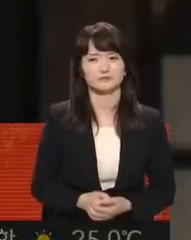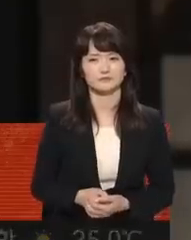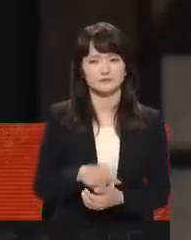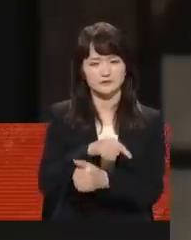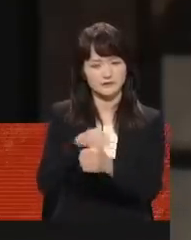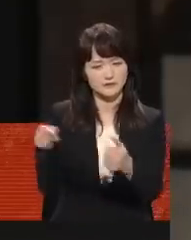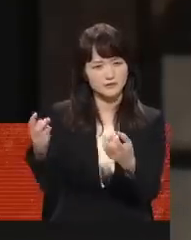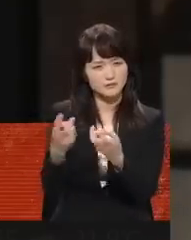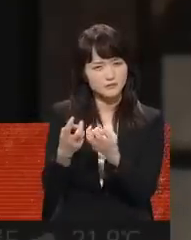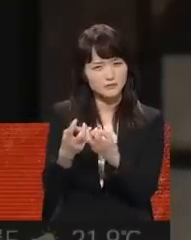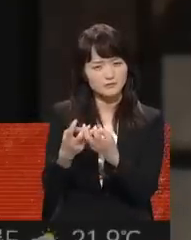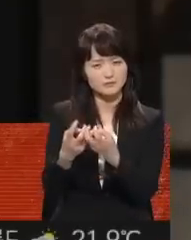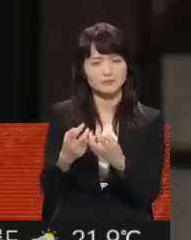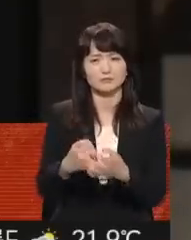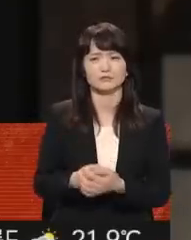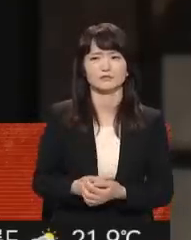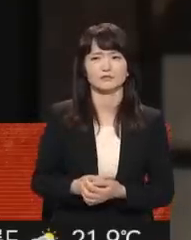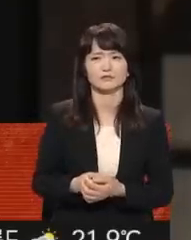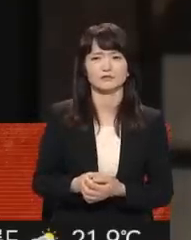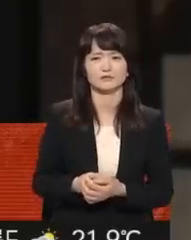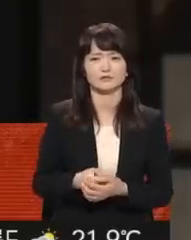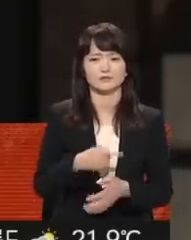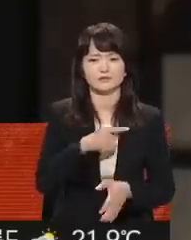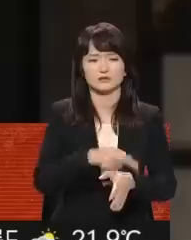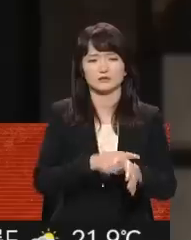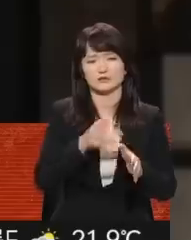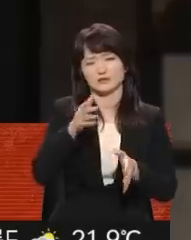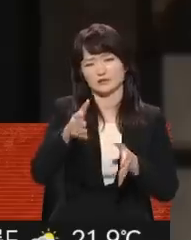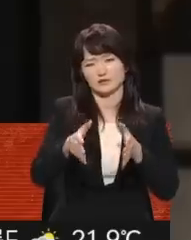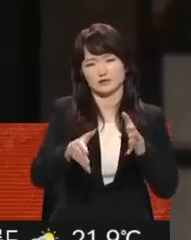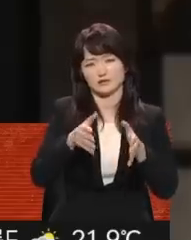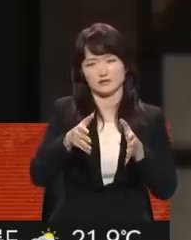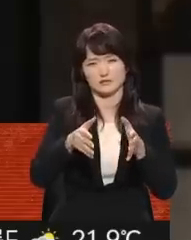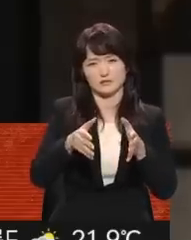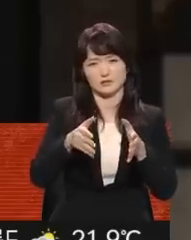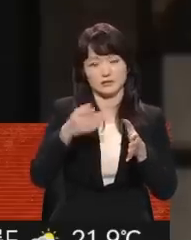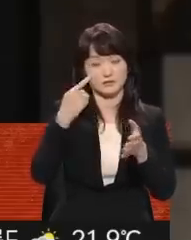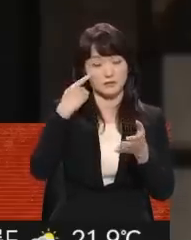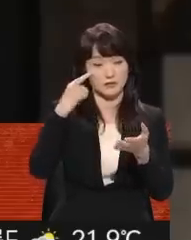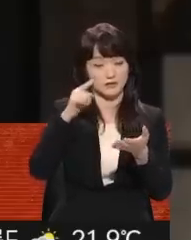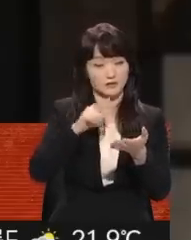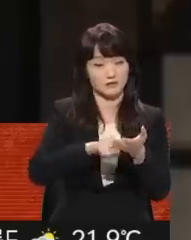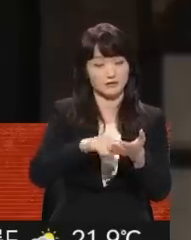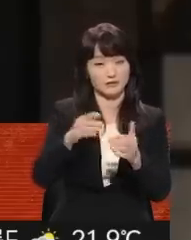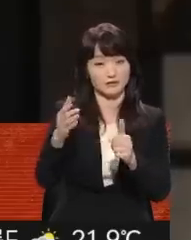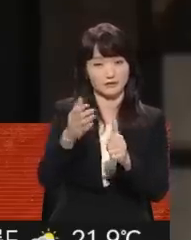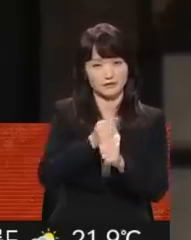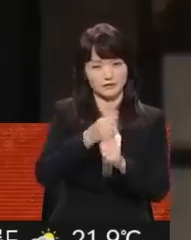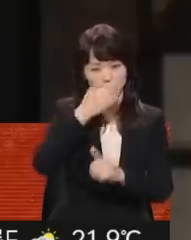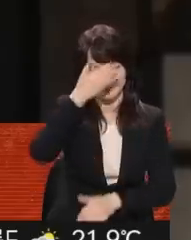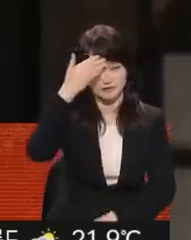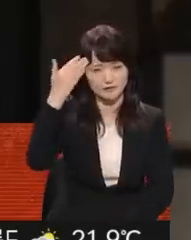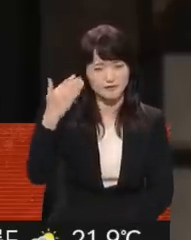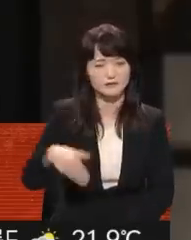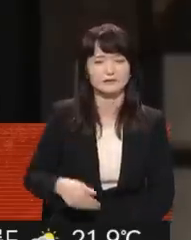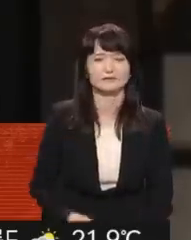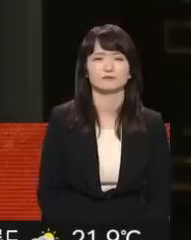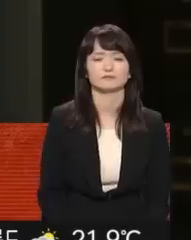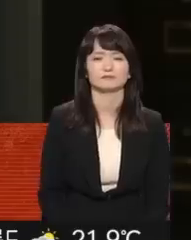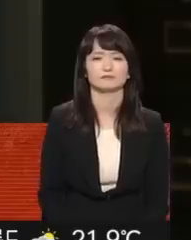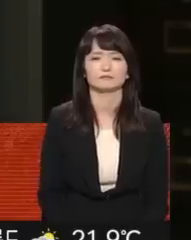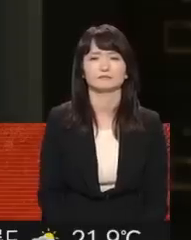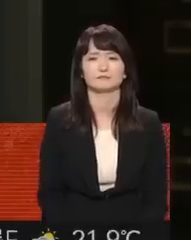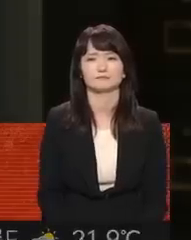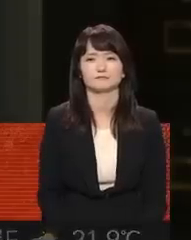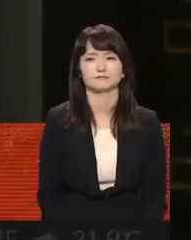상당히 어 좀 초보적인 그런 단계에서 다행스럽게 경찰에서 근거 된 것입니다 그러니까 교수님